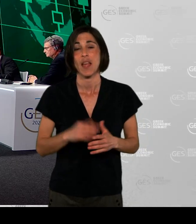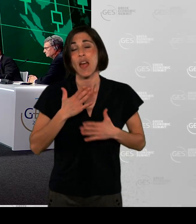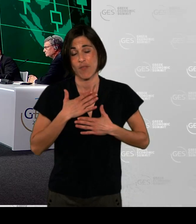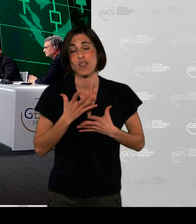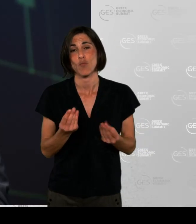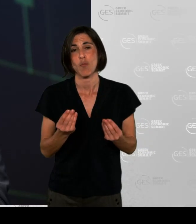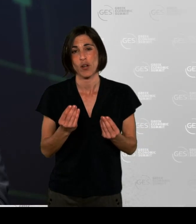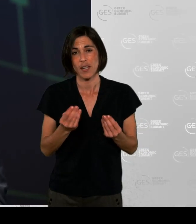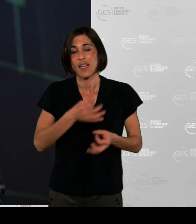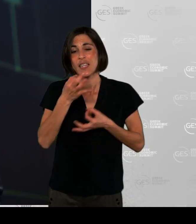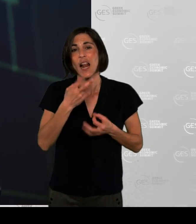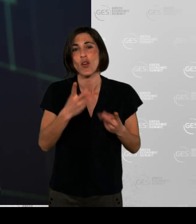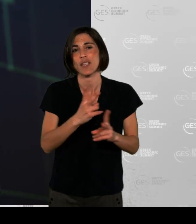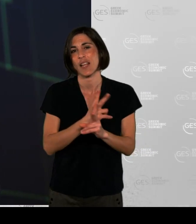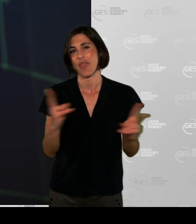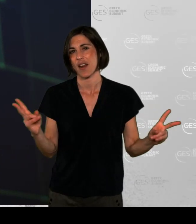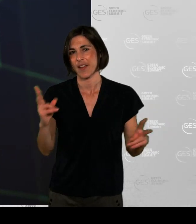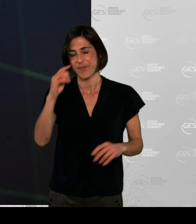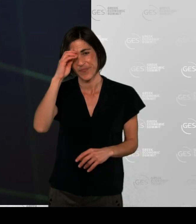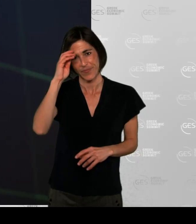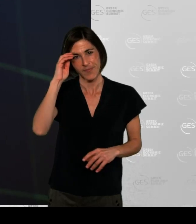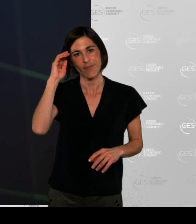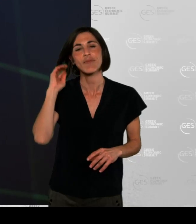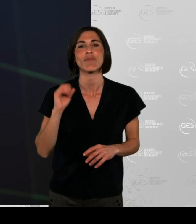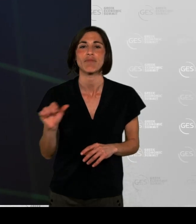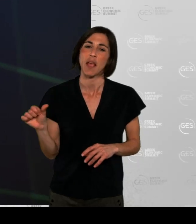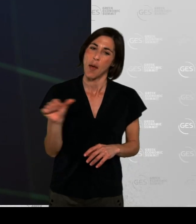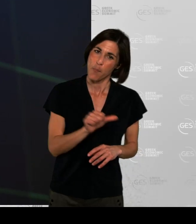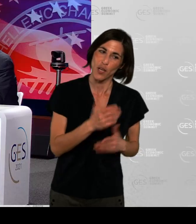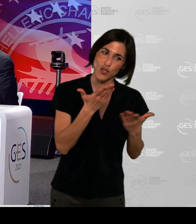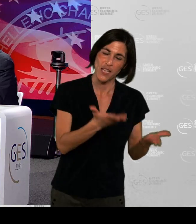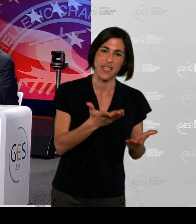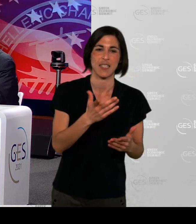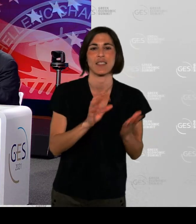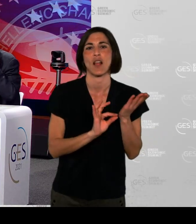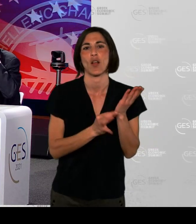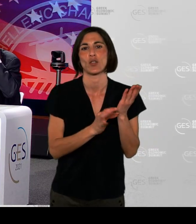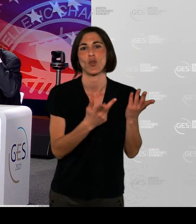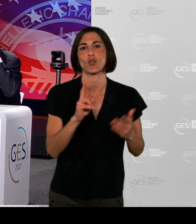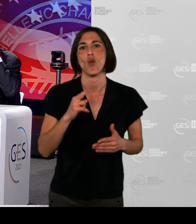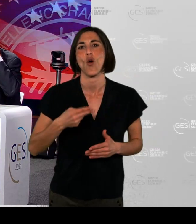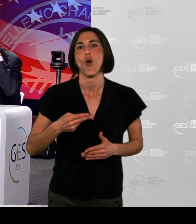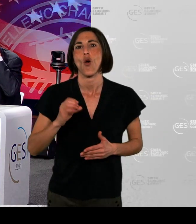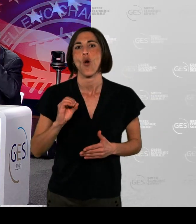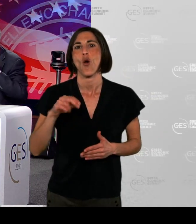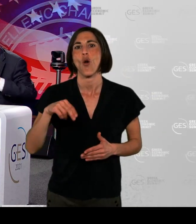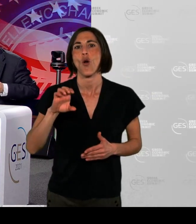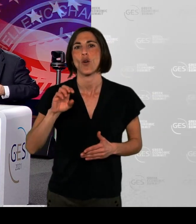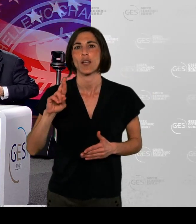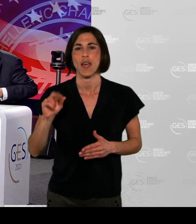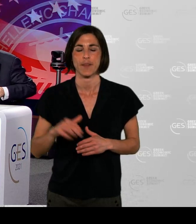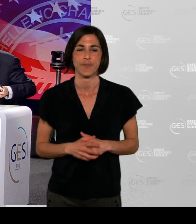ξεκαθαρό. Coming back to you, Dr. Horner. Coming from abroad and having